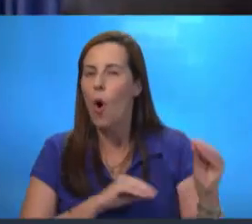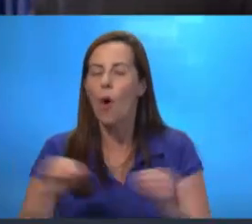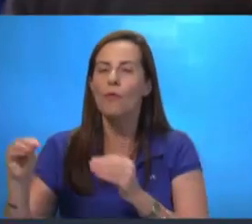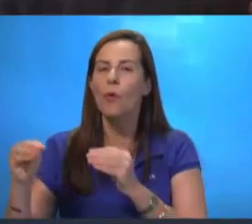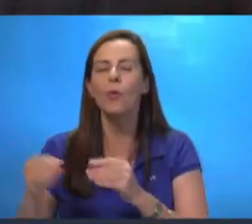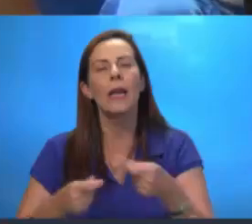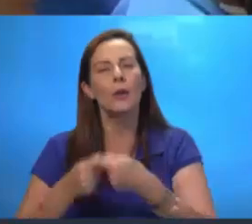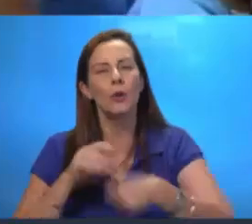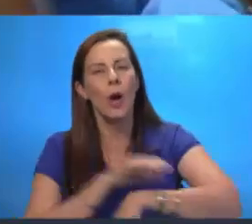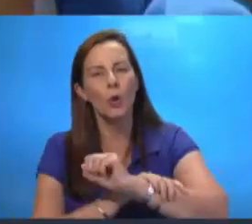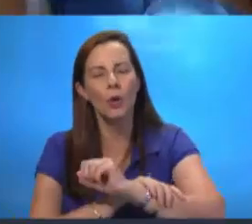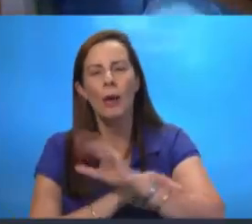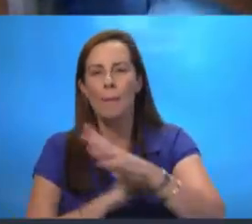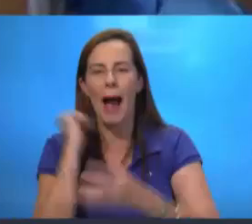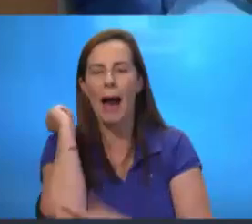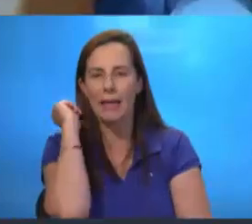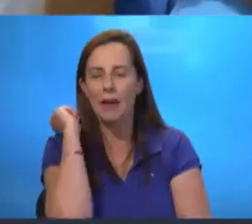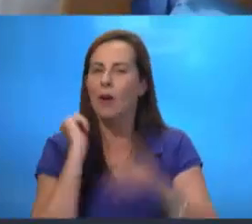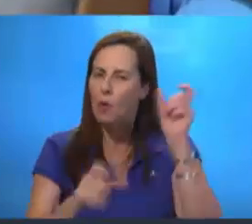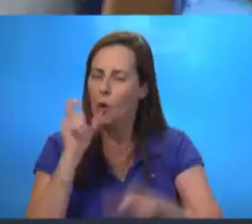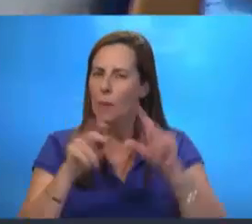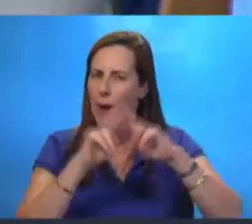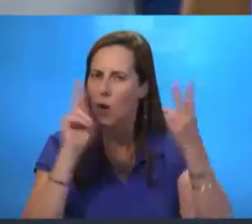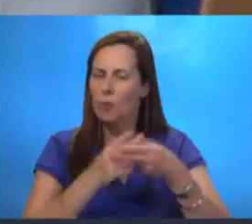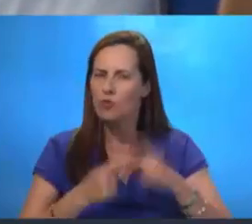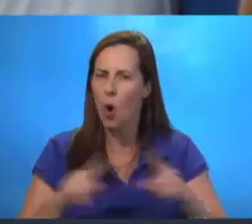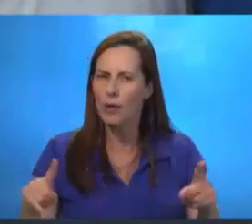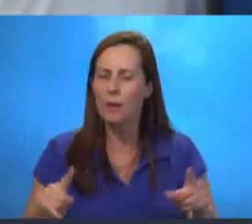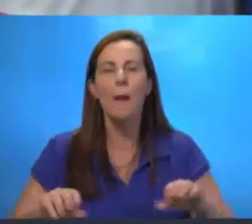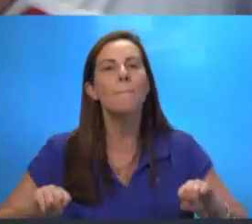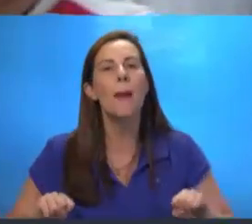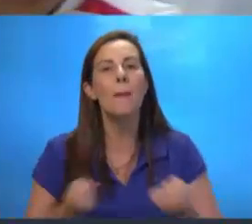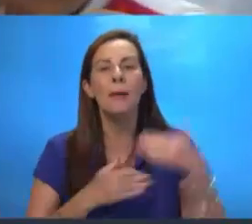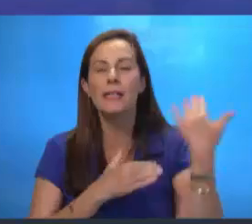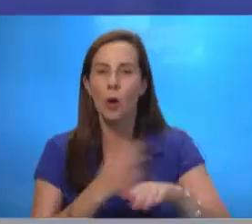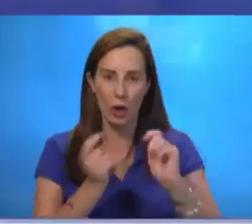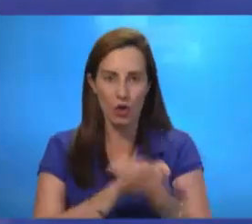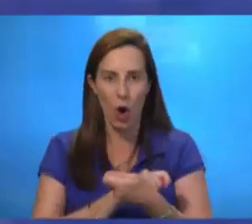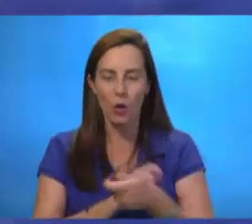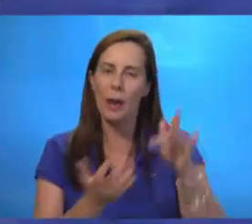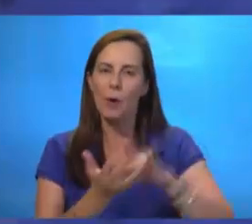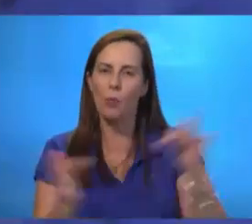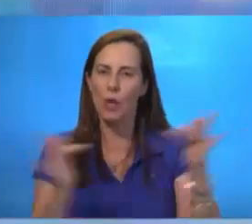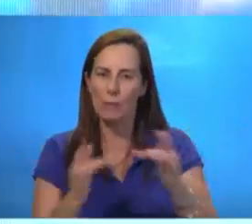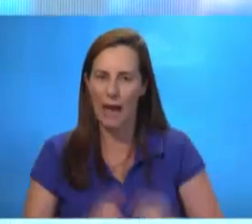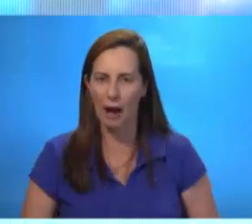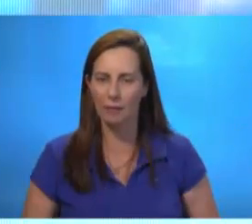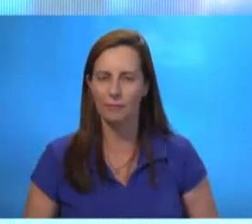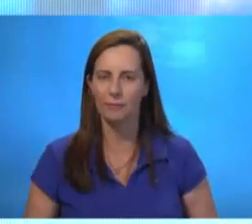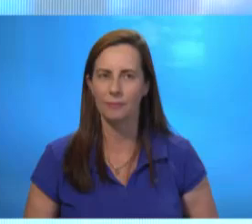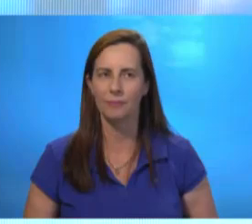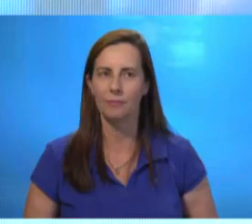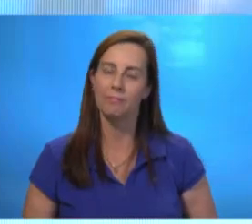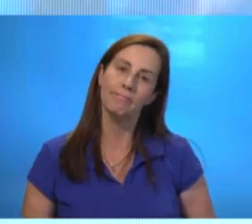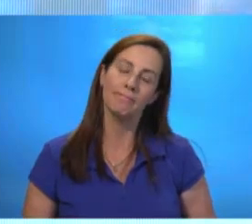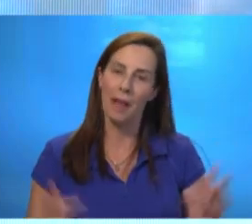להתאחדות הכדורגל בארגנטינה ולגורמים בינלאומיים שונים במאמץ אחרון לשנות את מיקומו של המשחק. טוב, המשחק